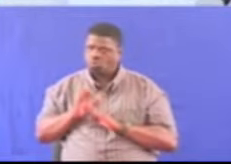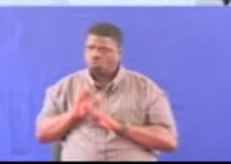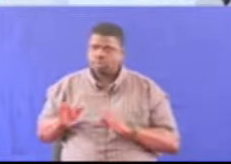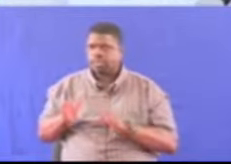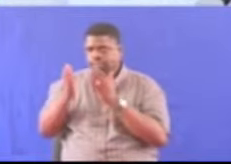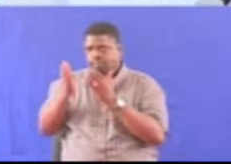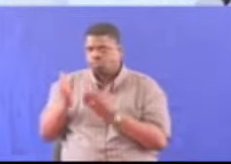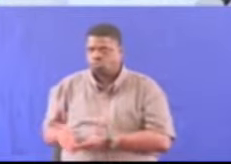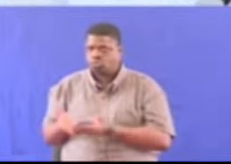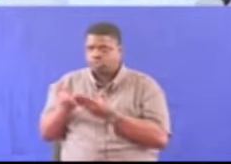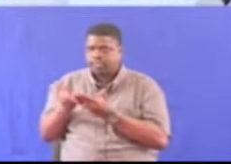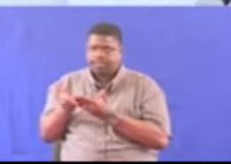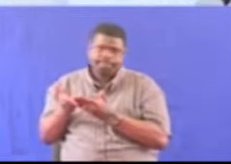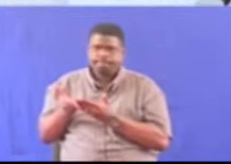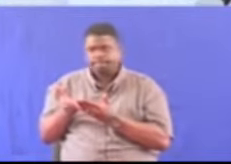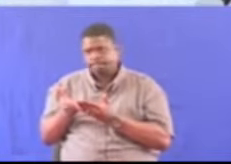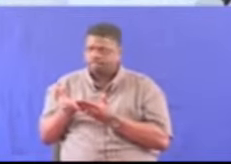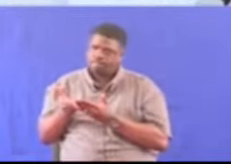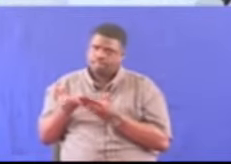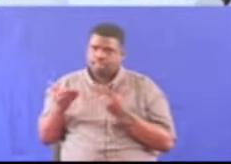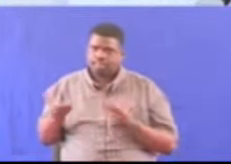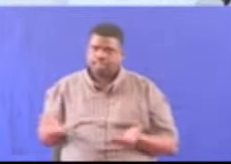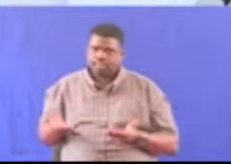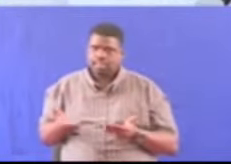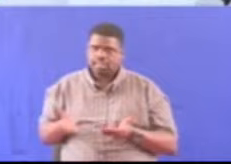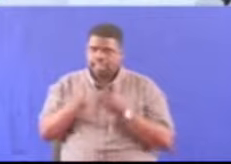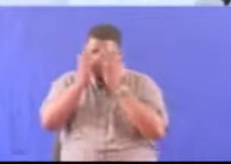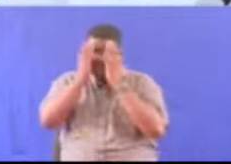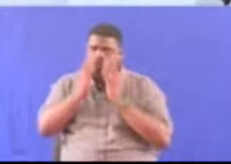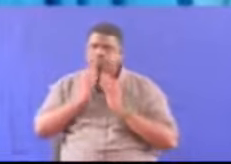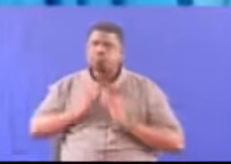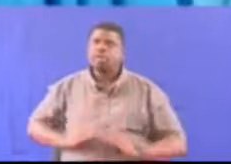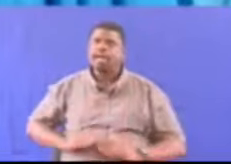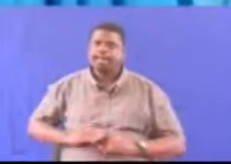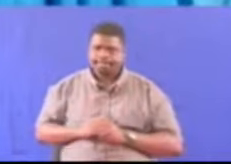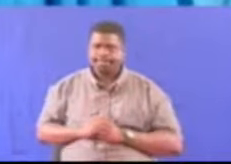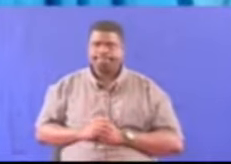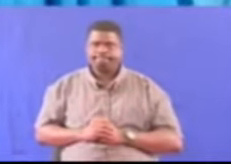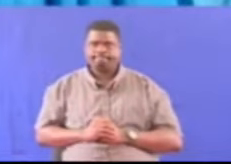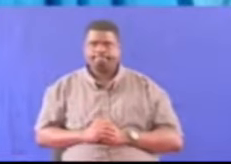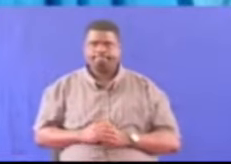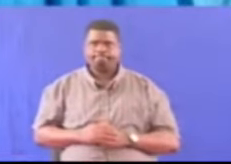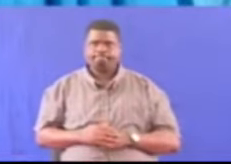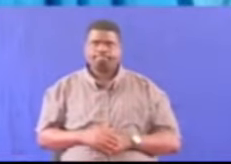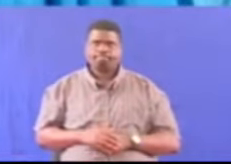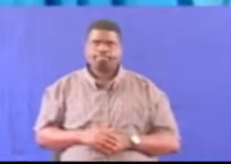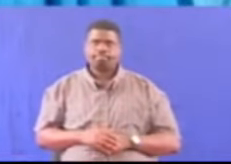wa alihi wa ashabihi wa sallim walhamdulillahi rabbil alamin.